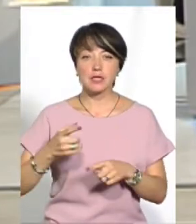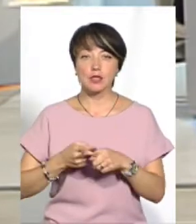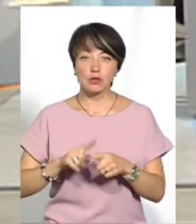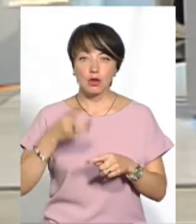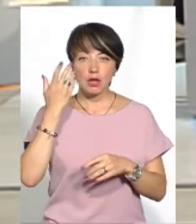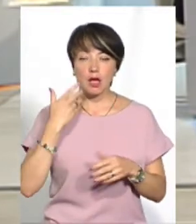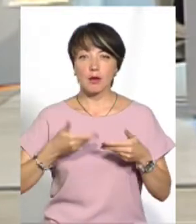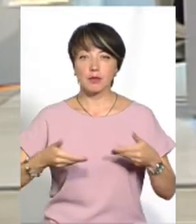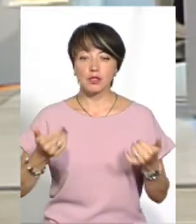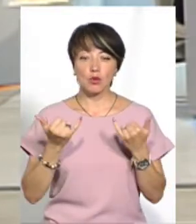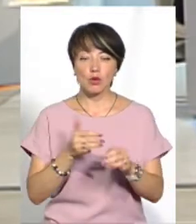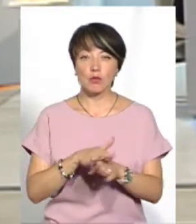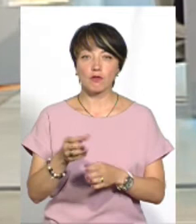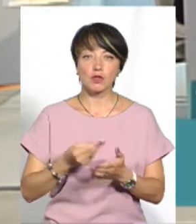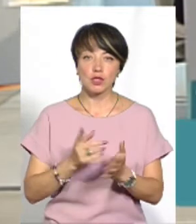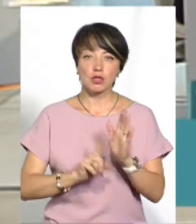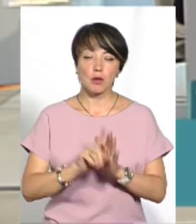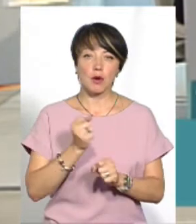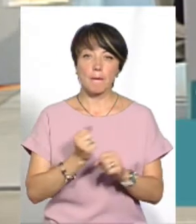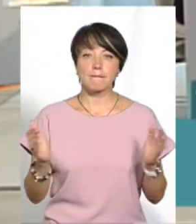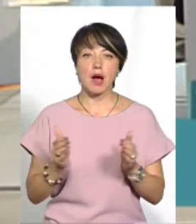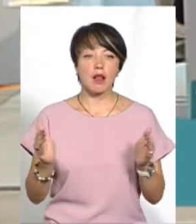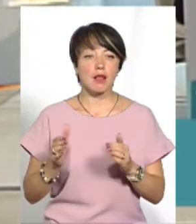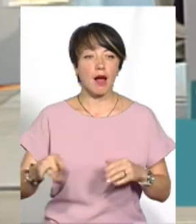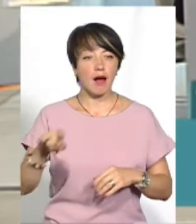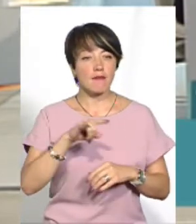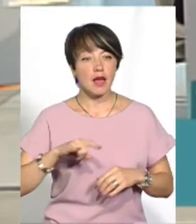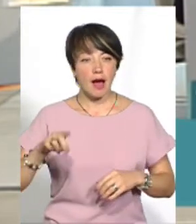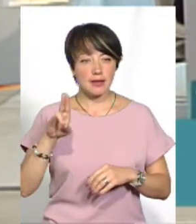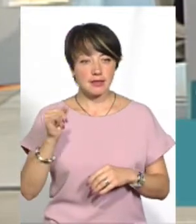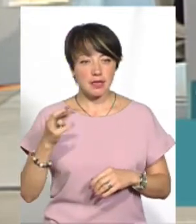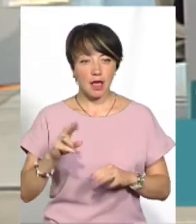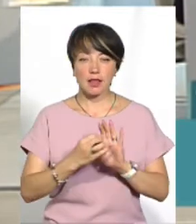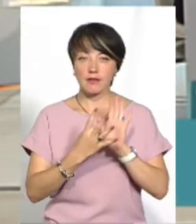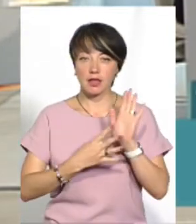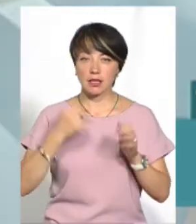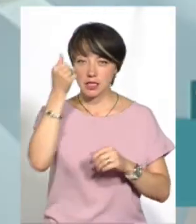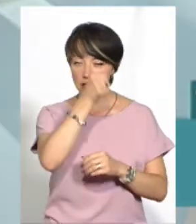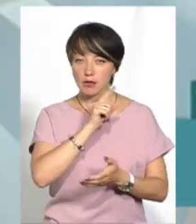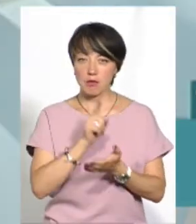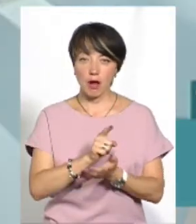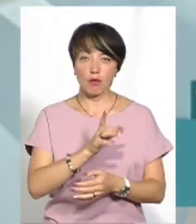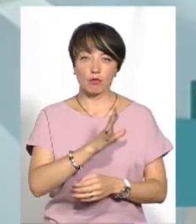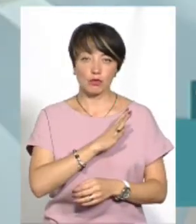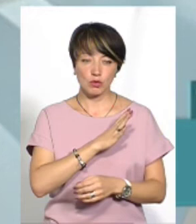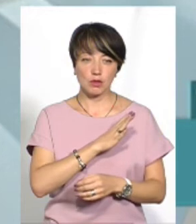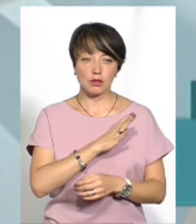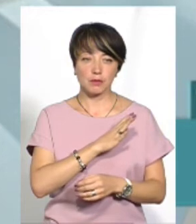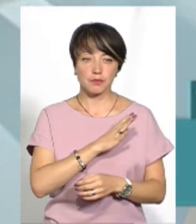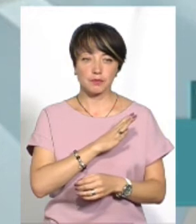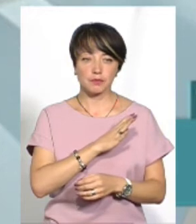того, як ми сьогодні повноцінно в нас запрацює мала авіація. Тому 2019 рік в нас має стати, я